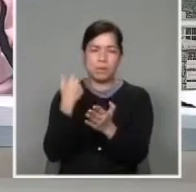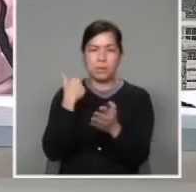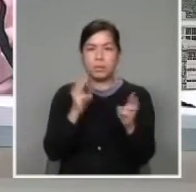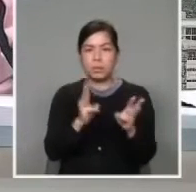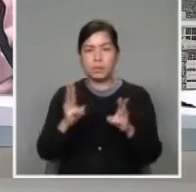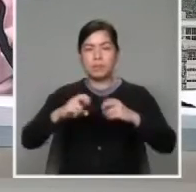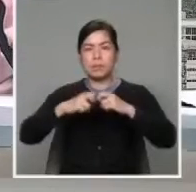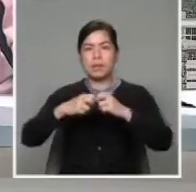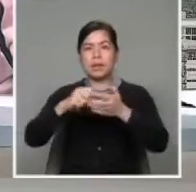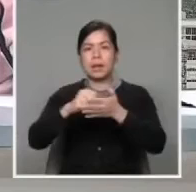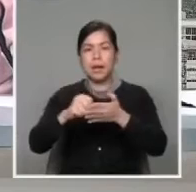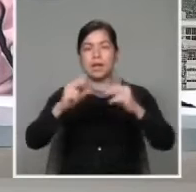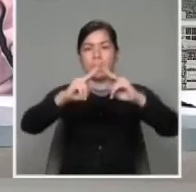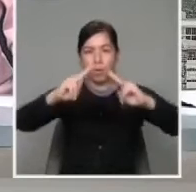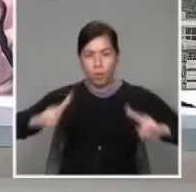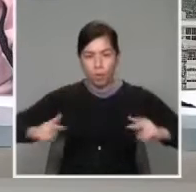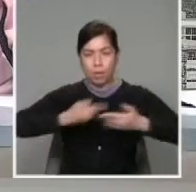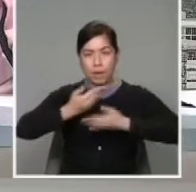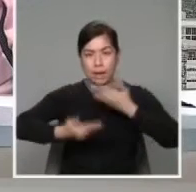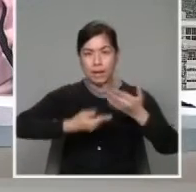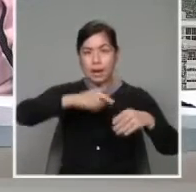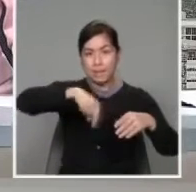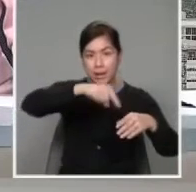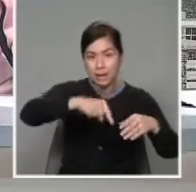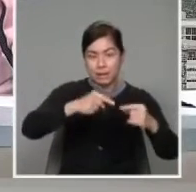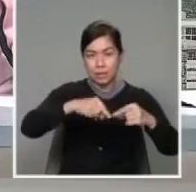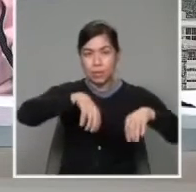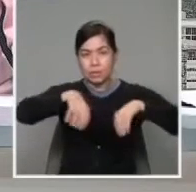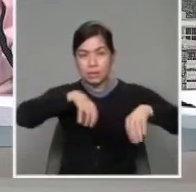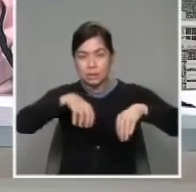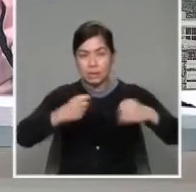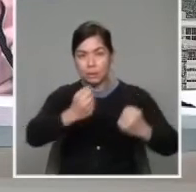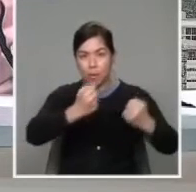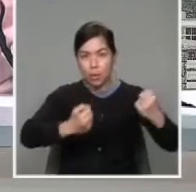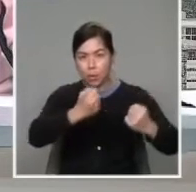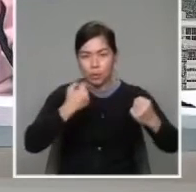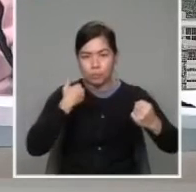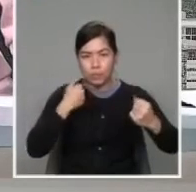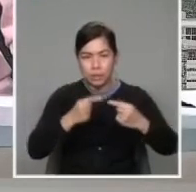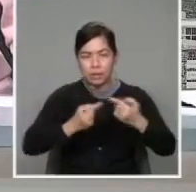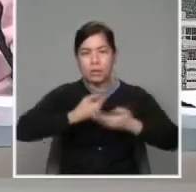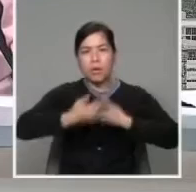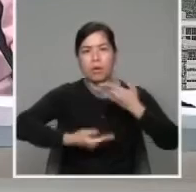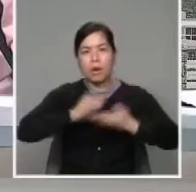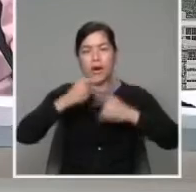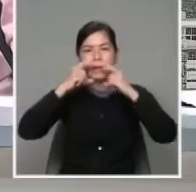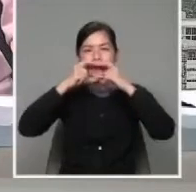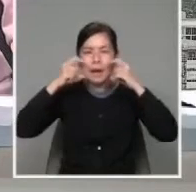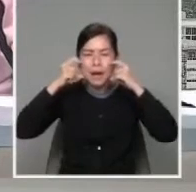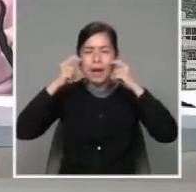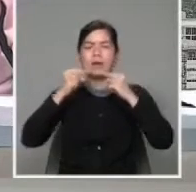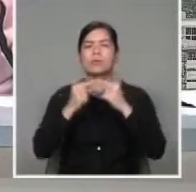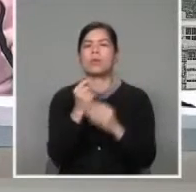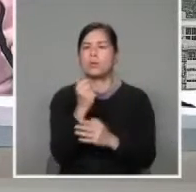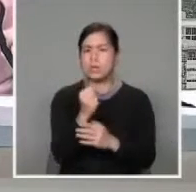ขปัญหานี้ทางกรมการค้าภายในได้จัดรถคาราวานนะครับเดินหน้าจำหน่ายหน้ากากอนามัยราคาถูกคุณภาพดีให้กับพี่น้องประชาชนทั่ว